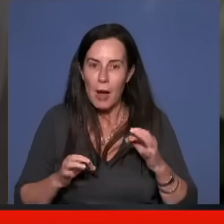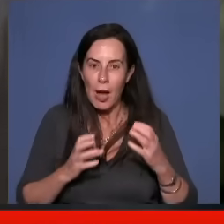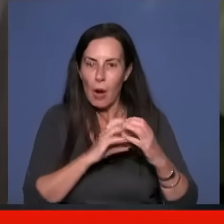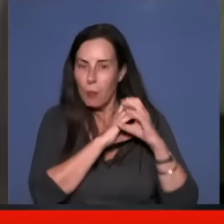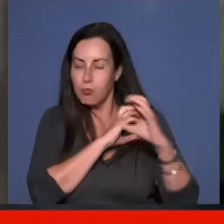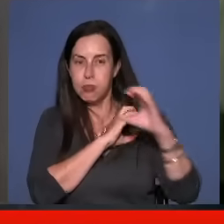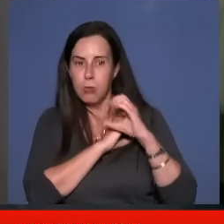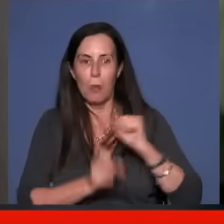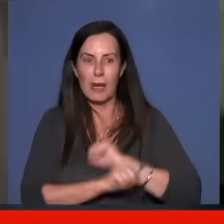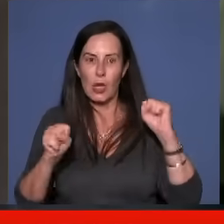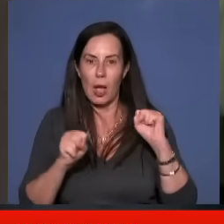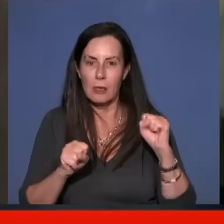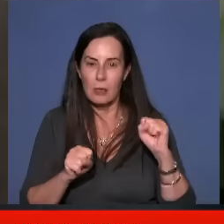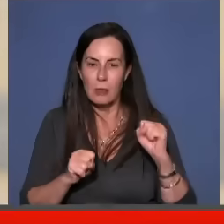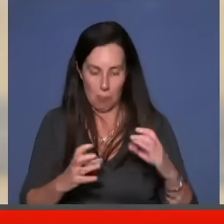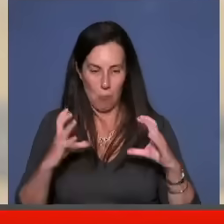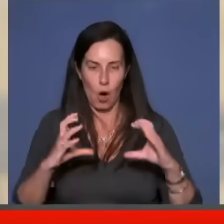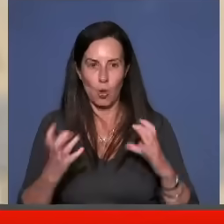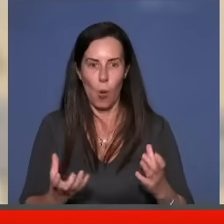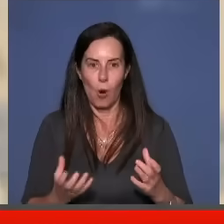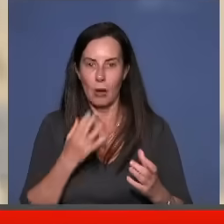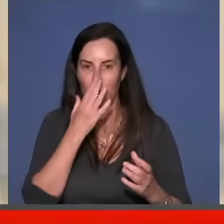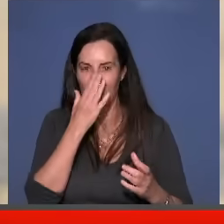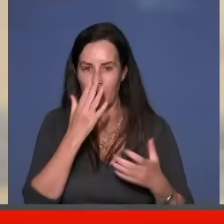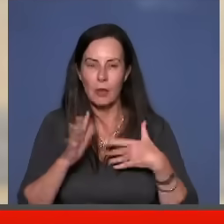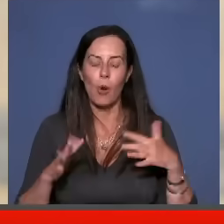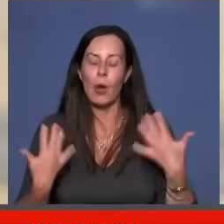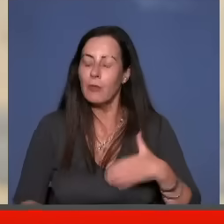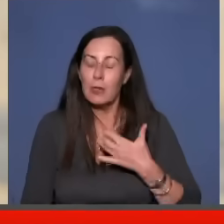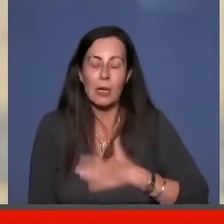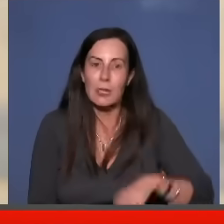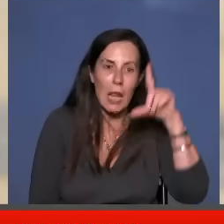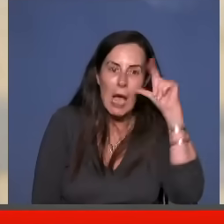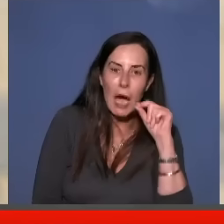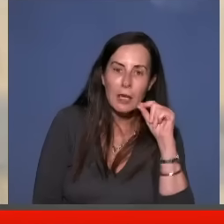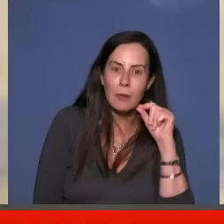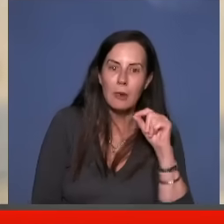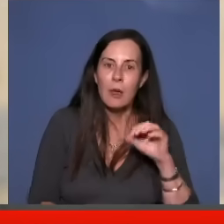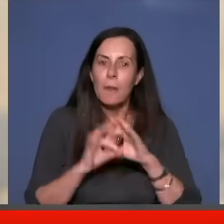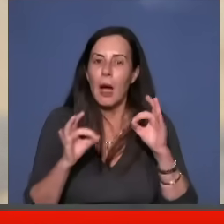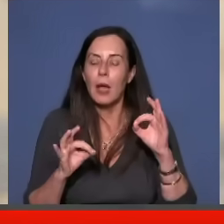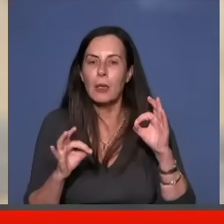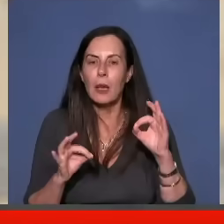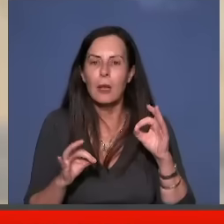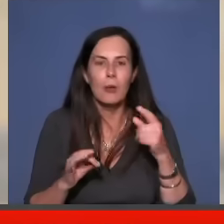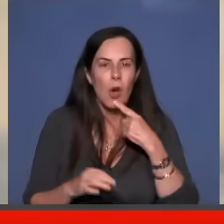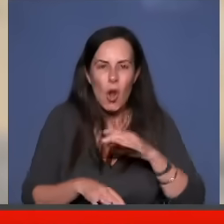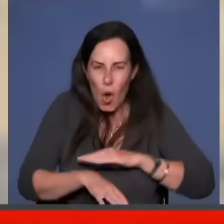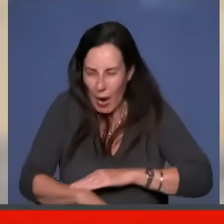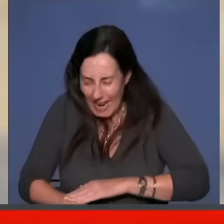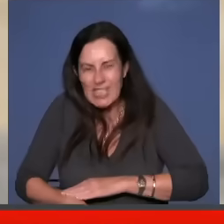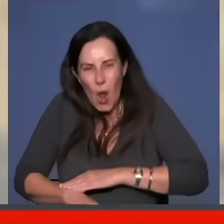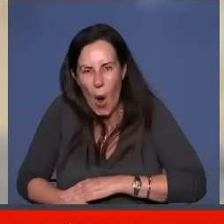צחוק, זה כדור של מג. הייתי כל כך אהב, רציתי להירדם, ואני מתחיל לו לענות, ומישהו לוחץ על הפצע עוד יותר